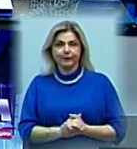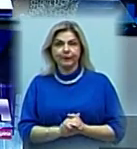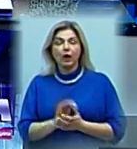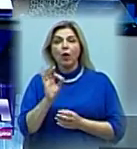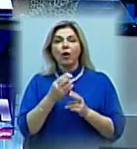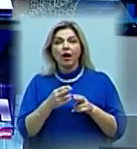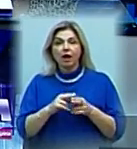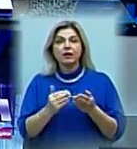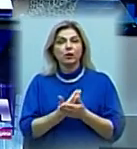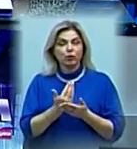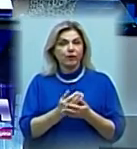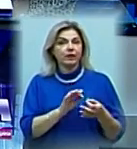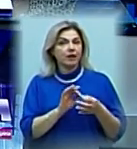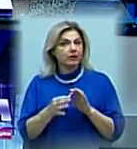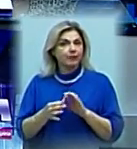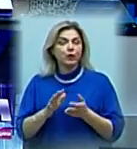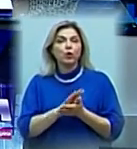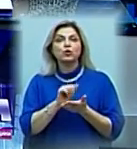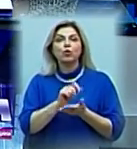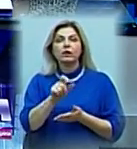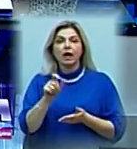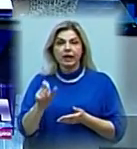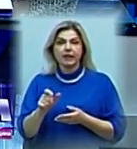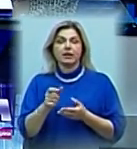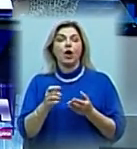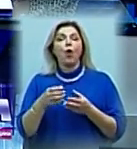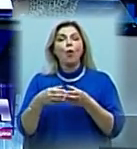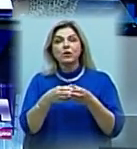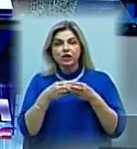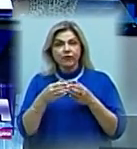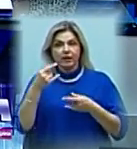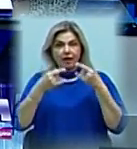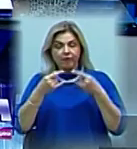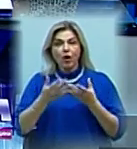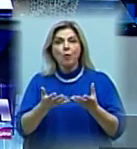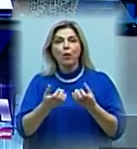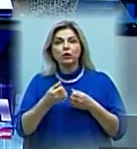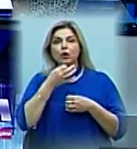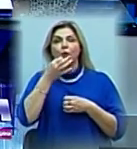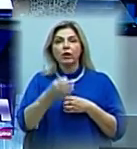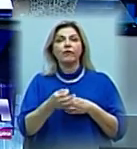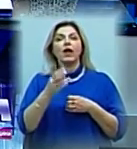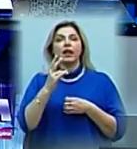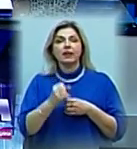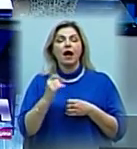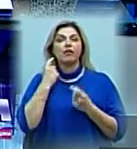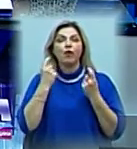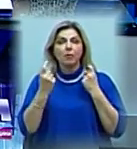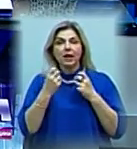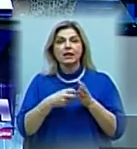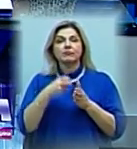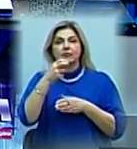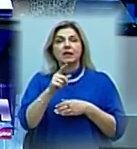Про ці та інші події більш докладно. Журналісти Суспільного отримали відповідь на інформаційний запит від військової прокуратури Південного